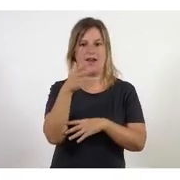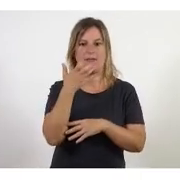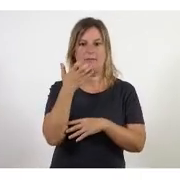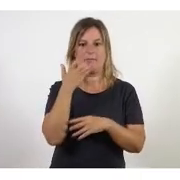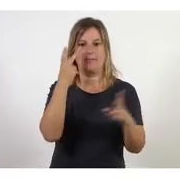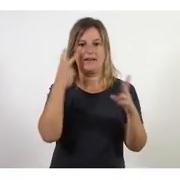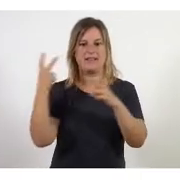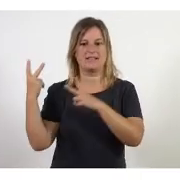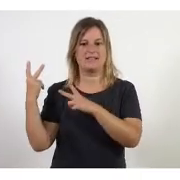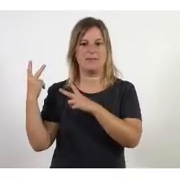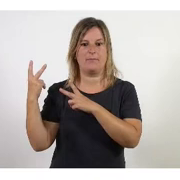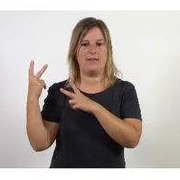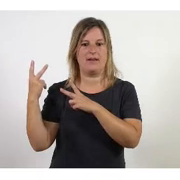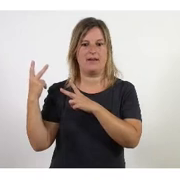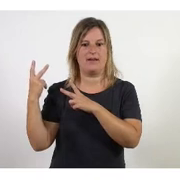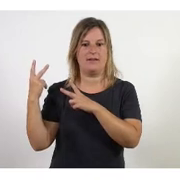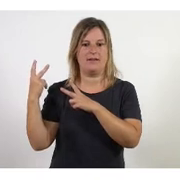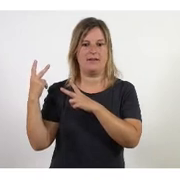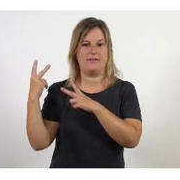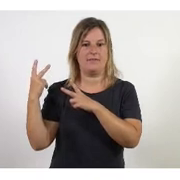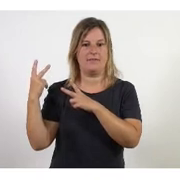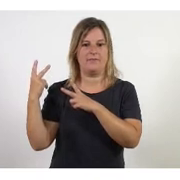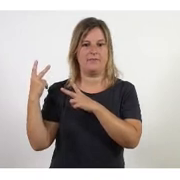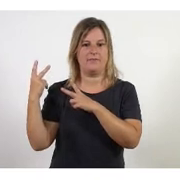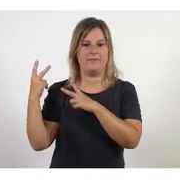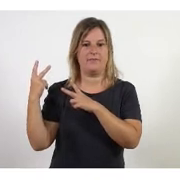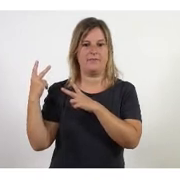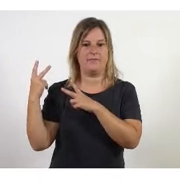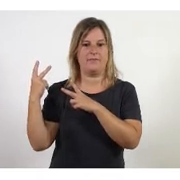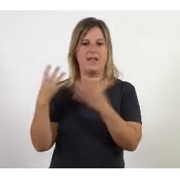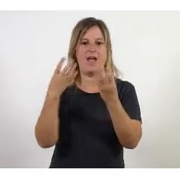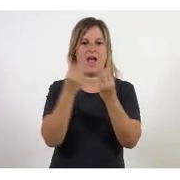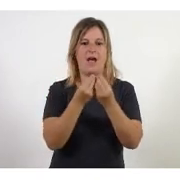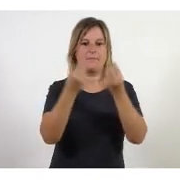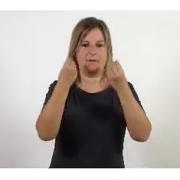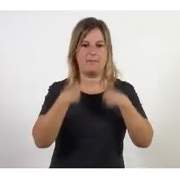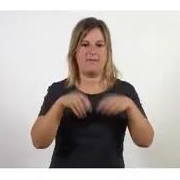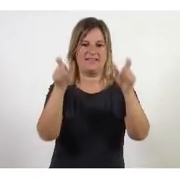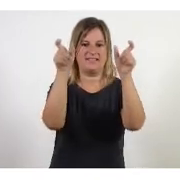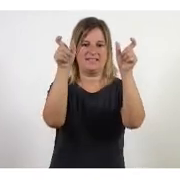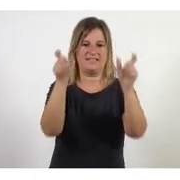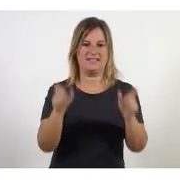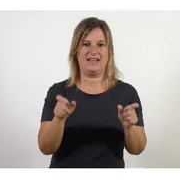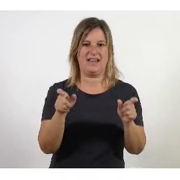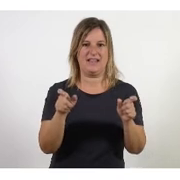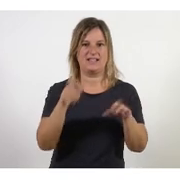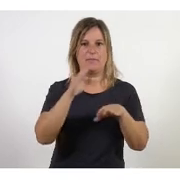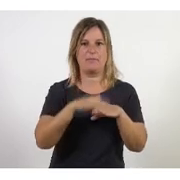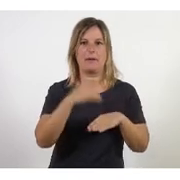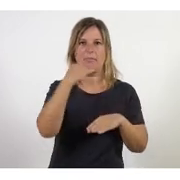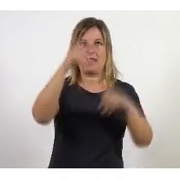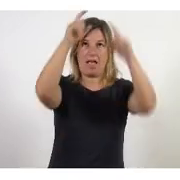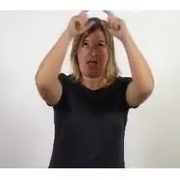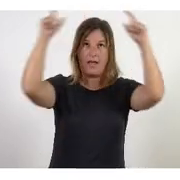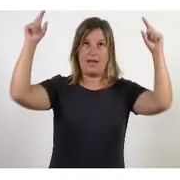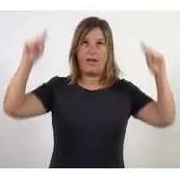aquí, allò que vull gravar, col·locar-ho sobre una d'aquestes guies, vale? I deixant que la imatge